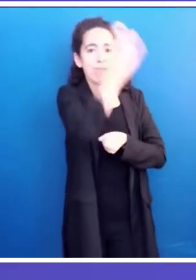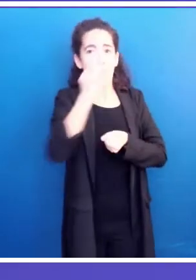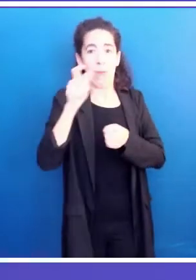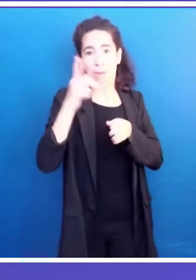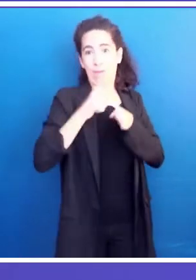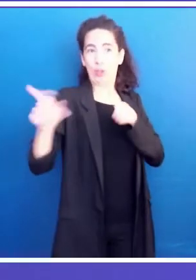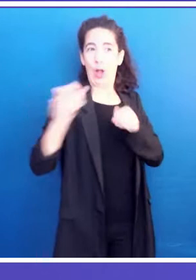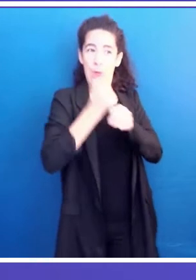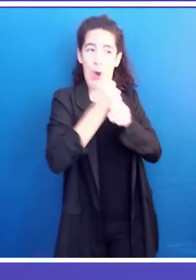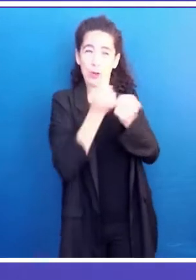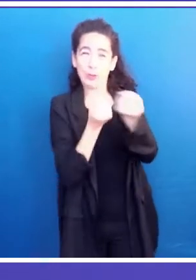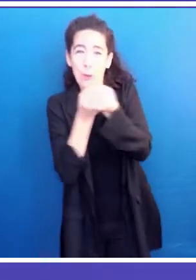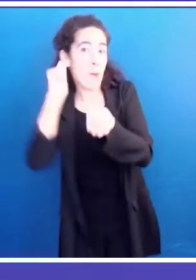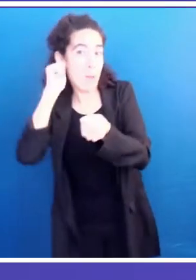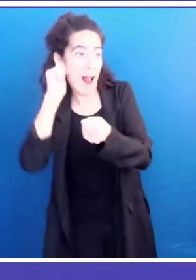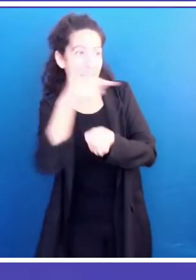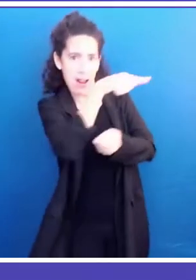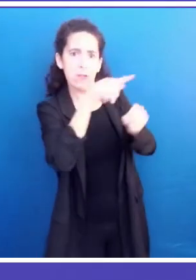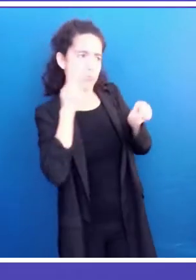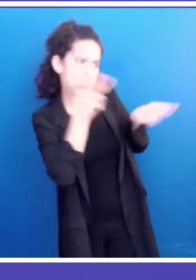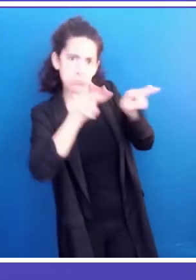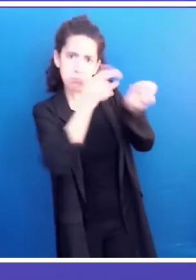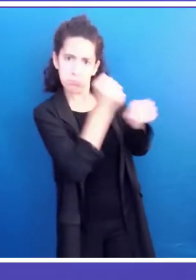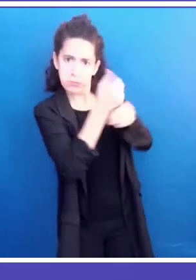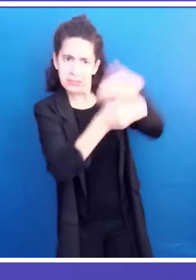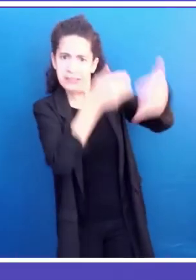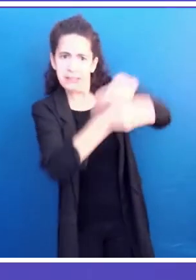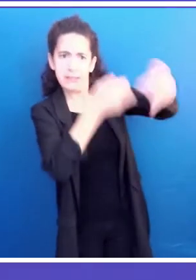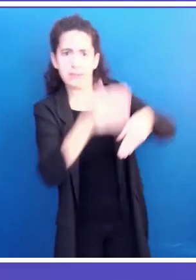الأخصائيين حتى مع بعض